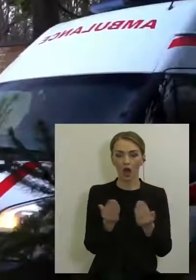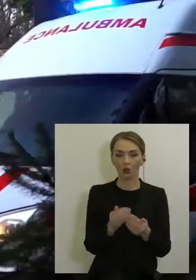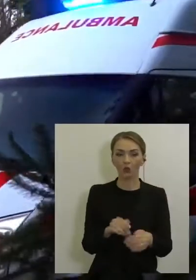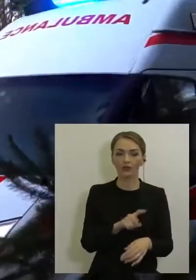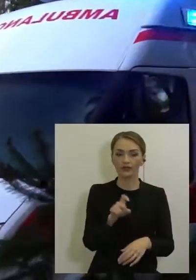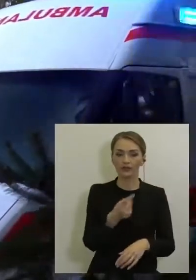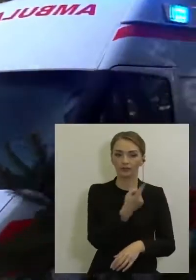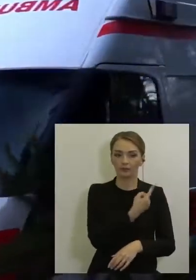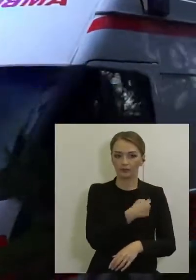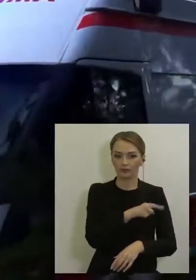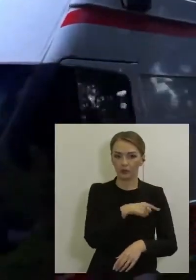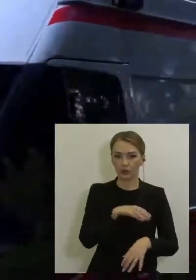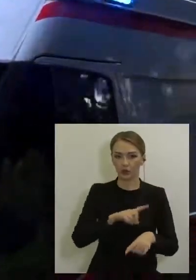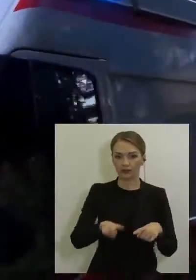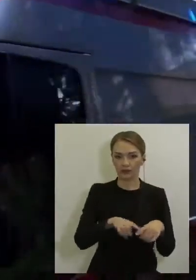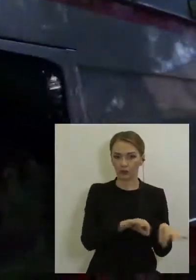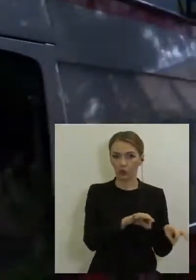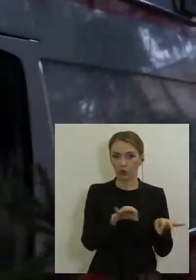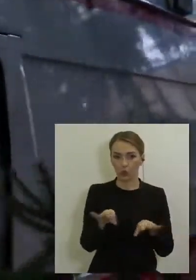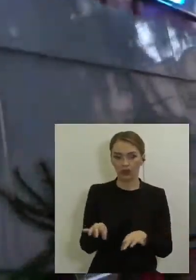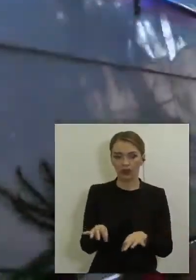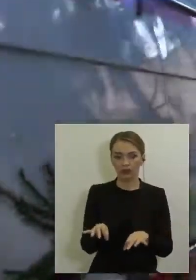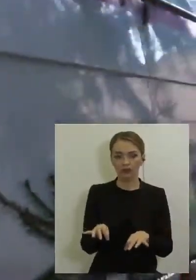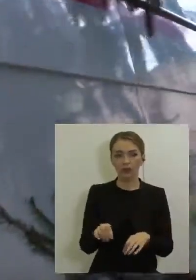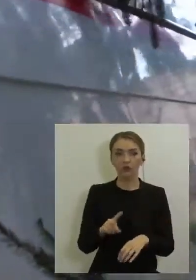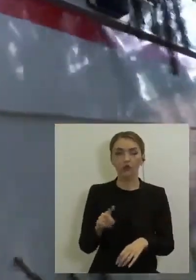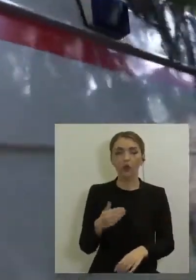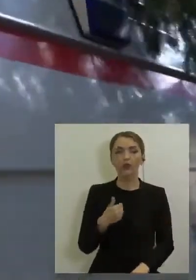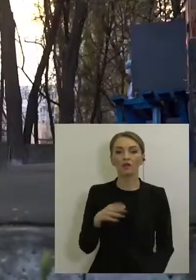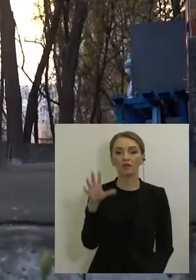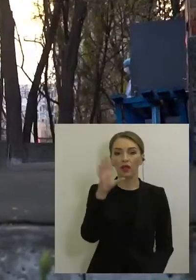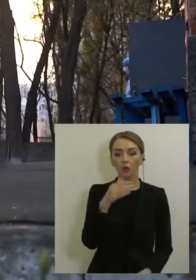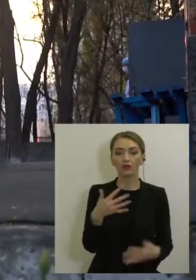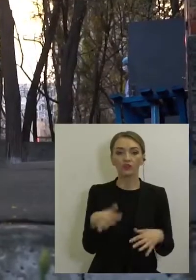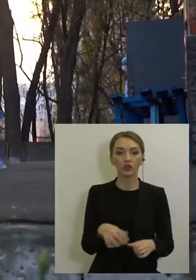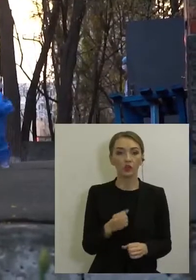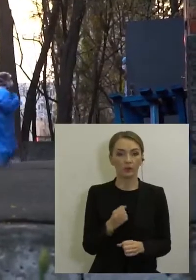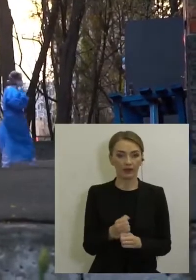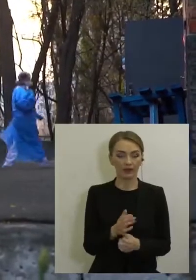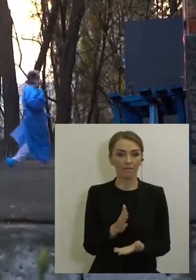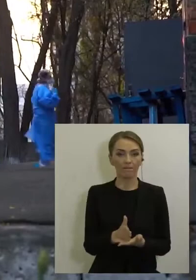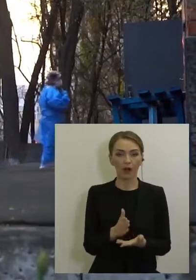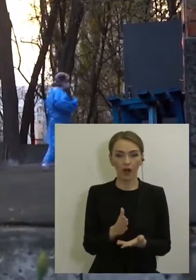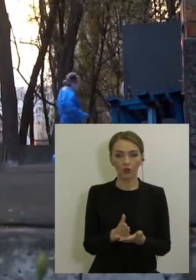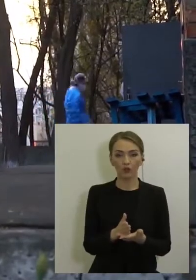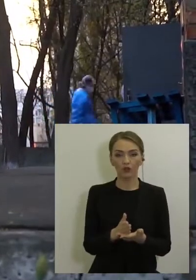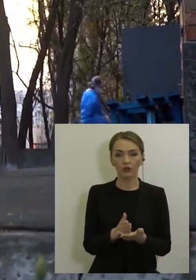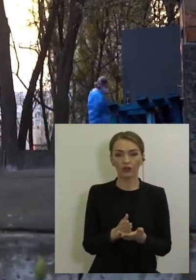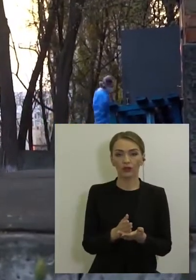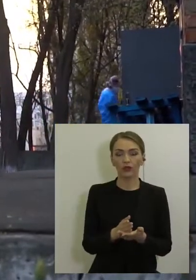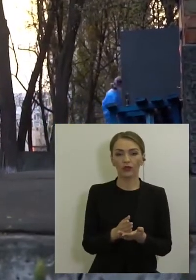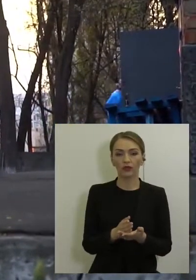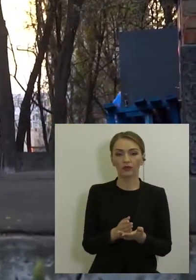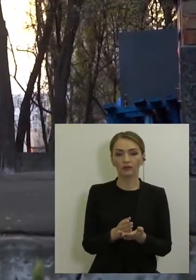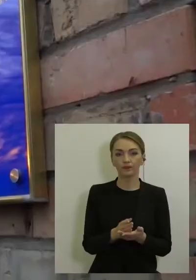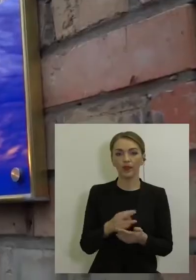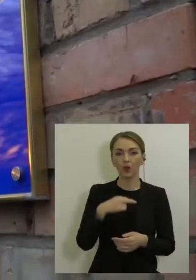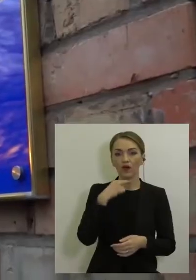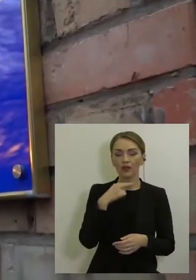швидкої з вулиці. Що нам вдалося вже зробити, маючи на увазі порох